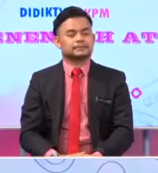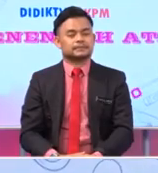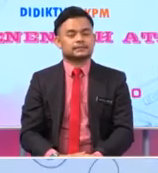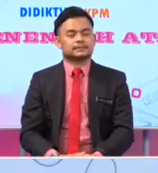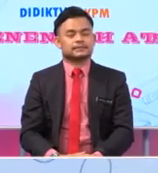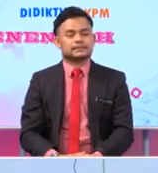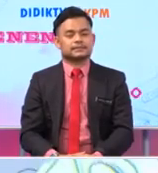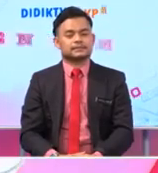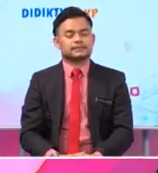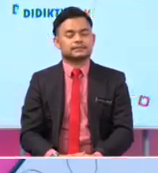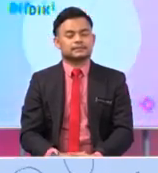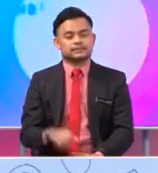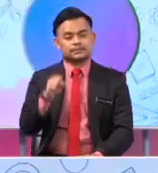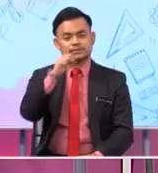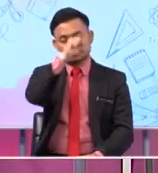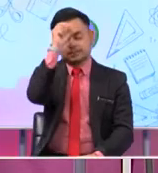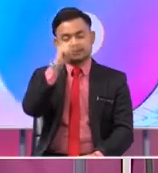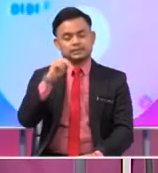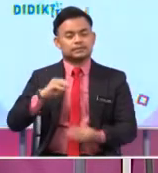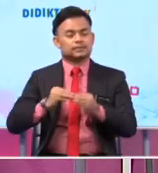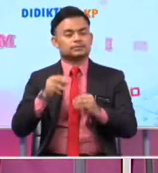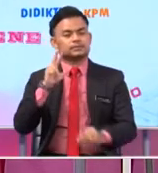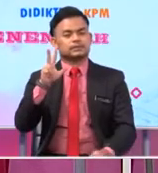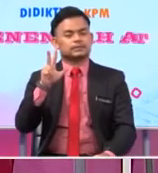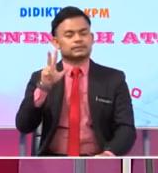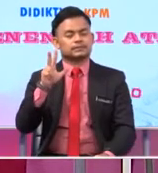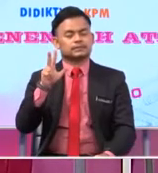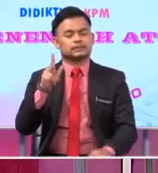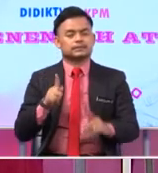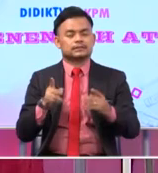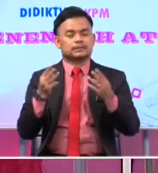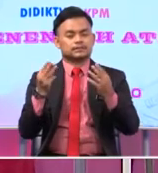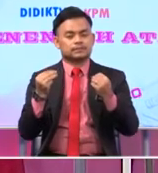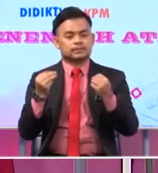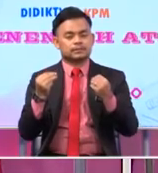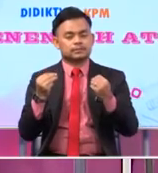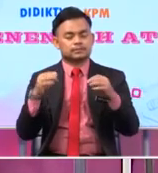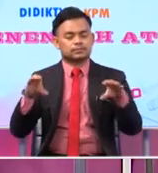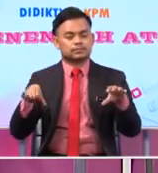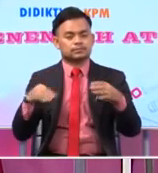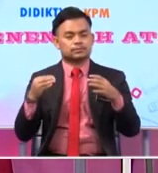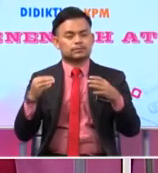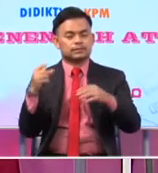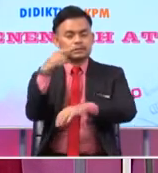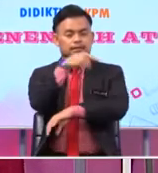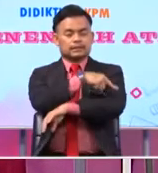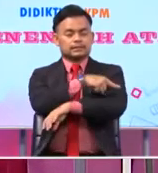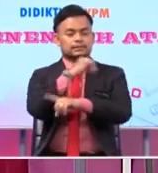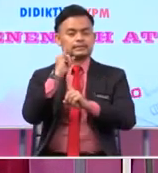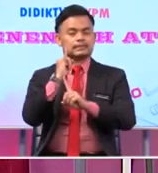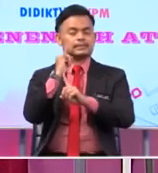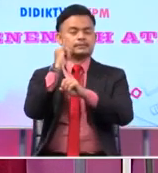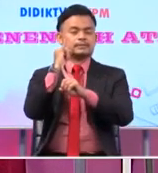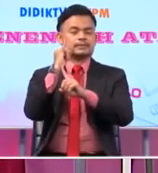Oke kita hendaklah bersederhana dalam menyambut hari istimewa anggota keluarga hot atau salah